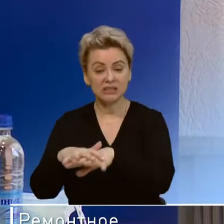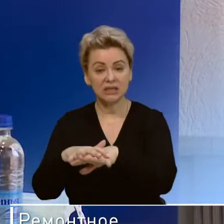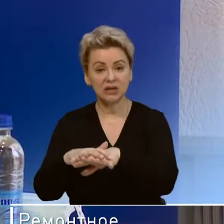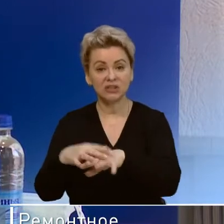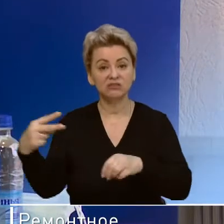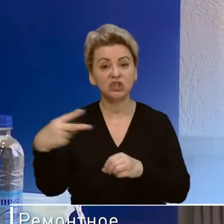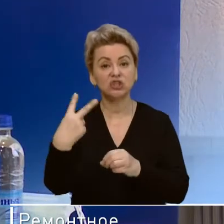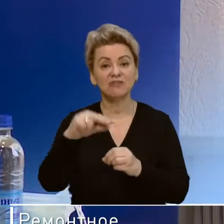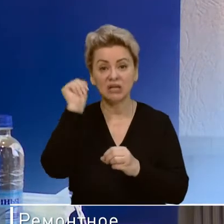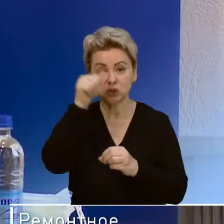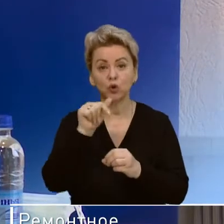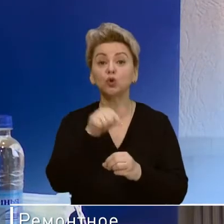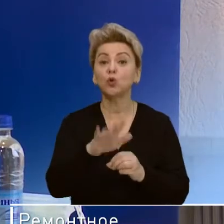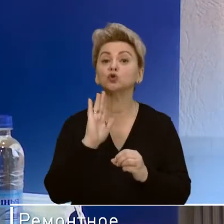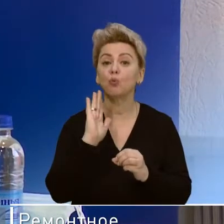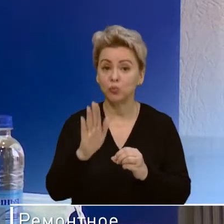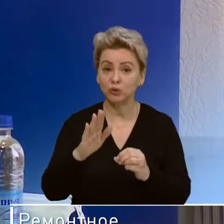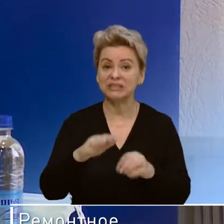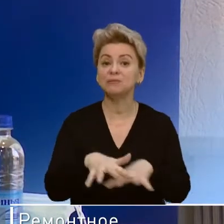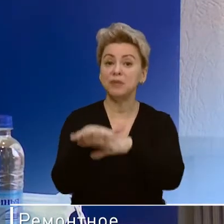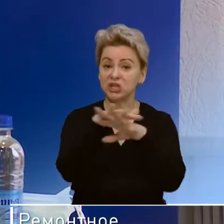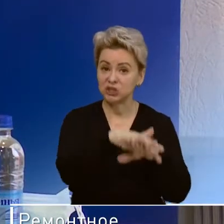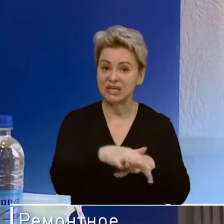в 2020 и то, что будет финансироваться в